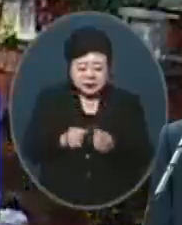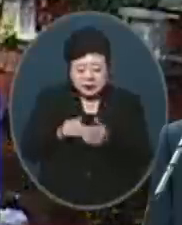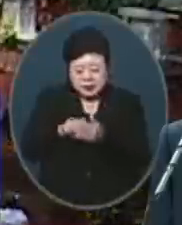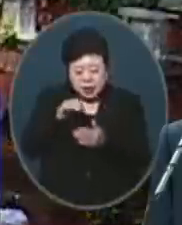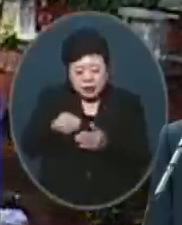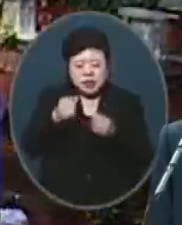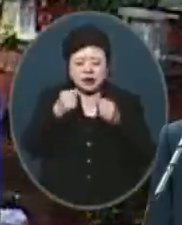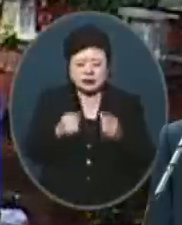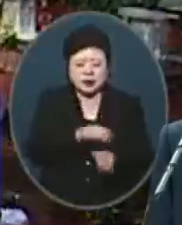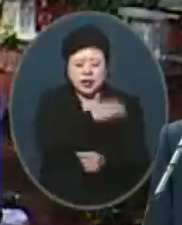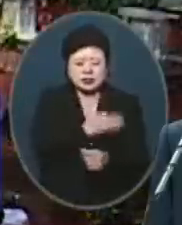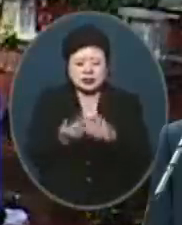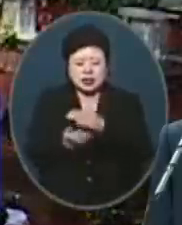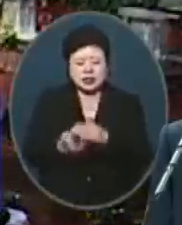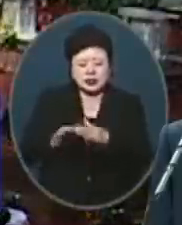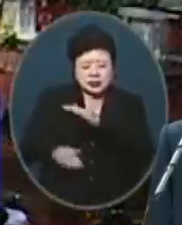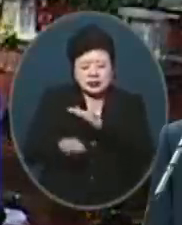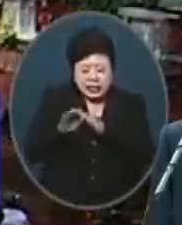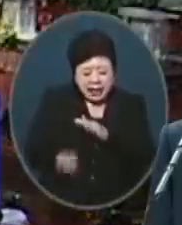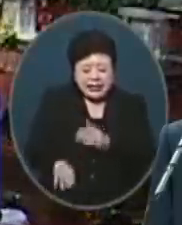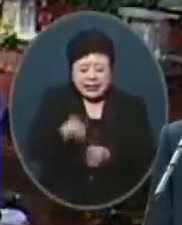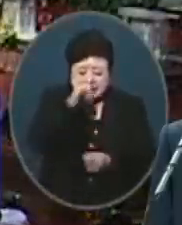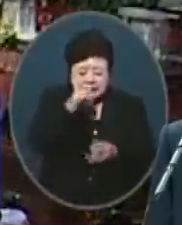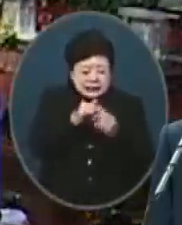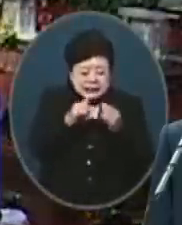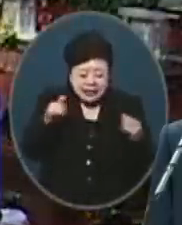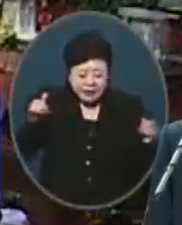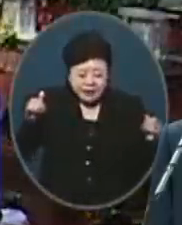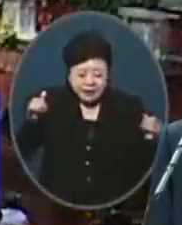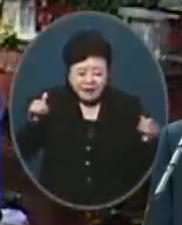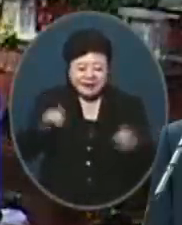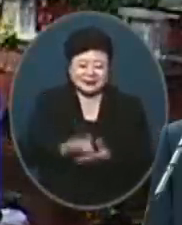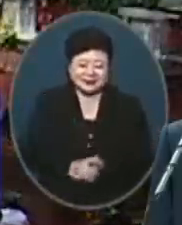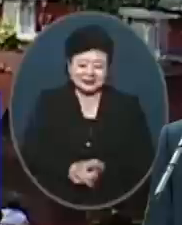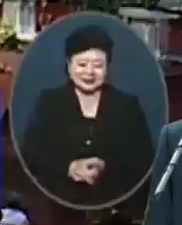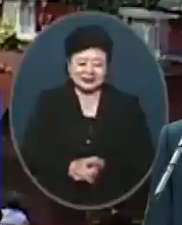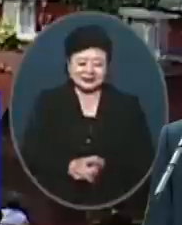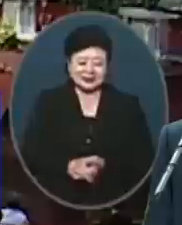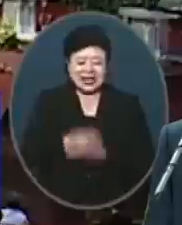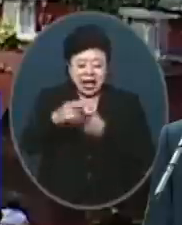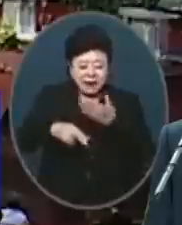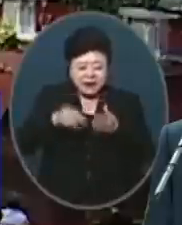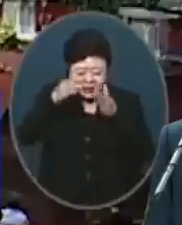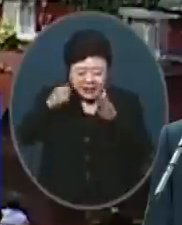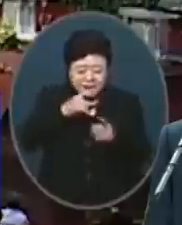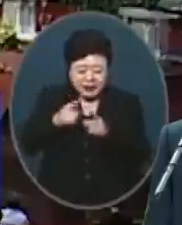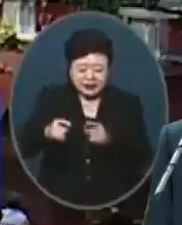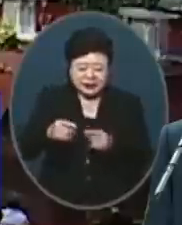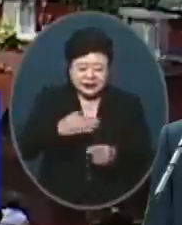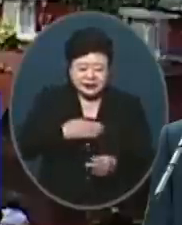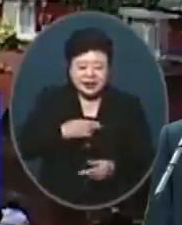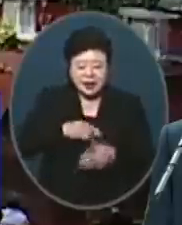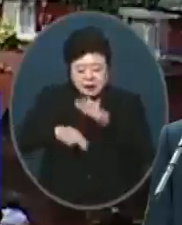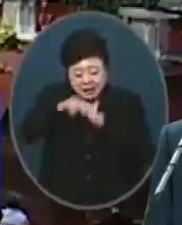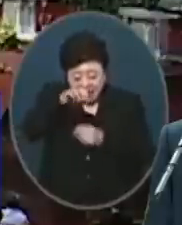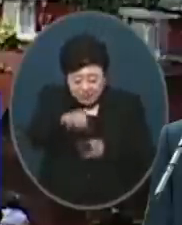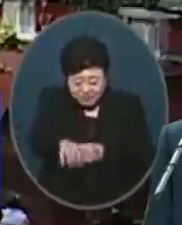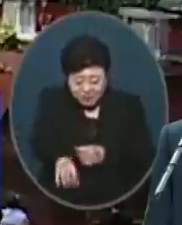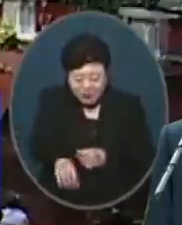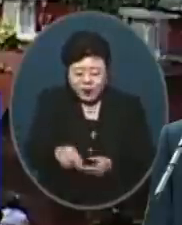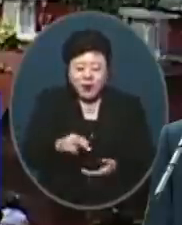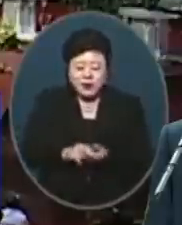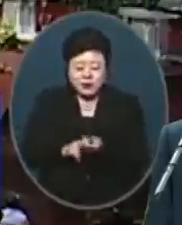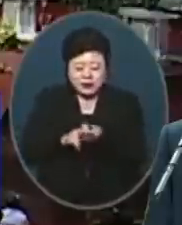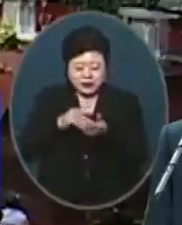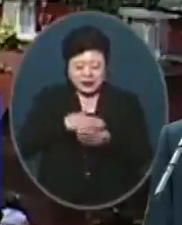곳에 거주하며 전능자의 그늘 아래 사는 자여, 나는 야훼를 향하여 말하기를 그는 나의 피란치여 나의